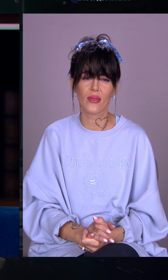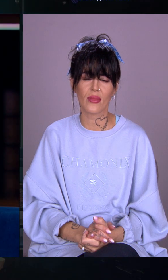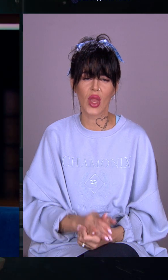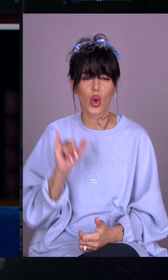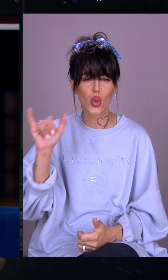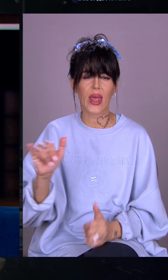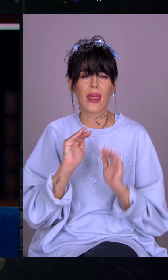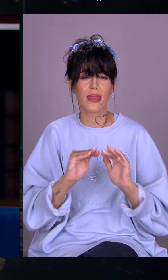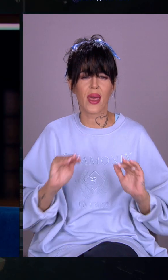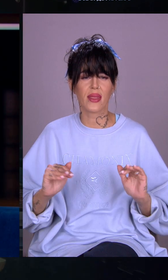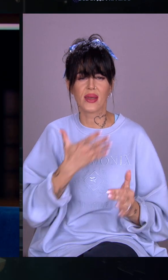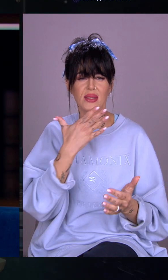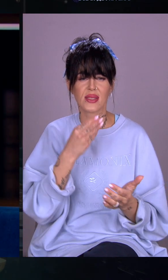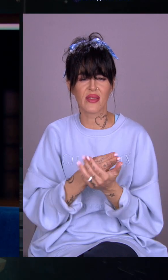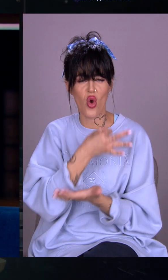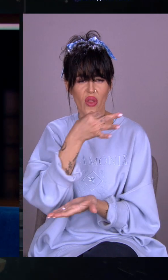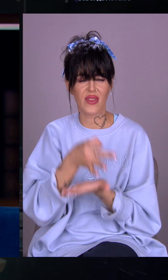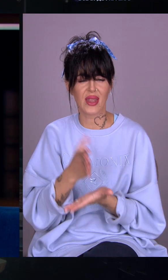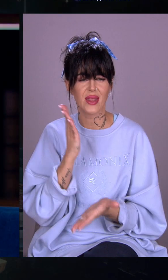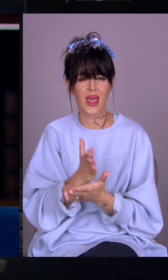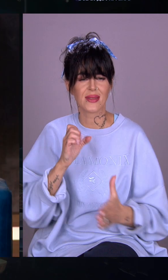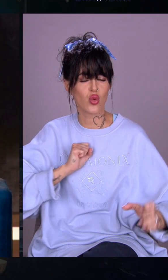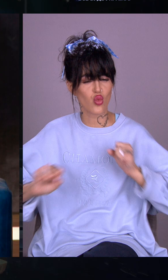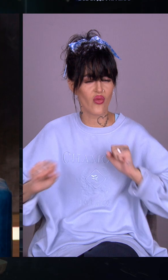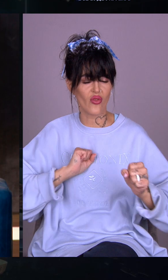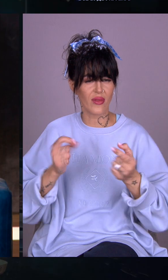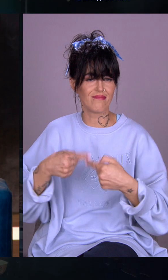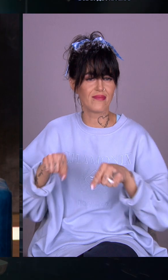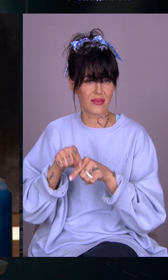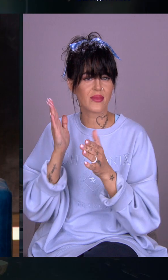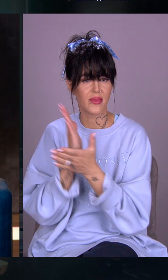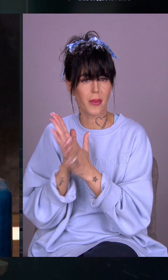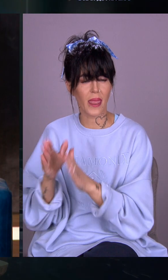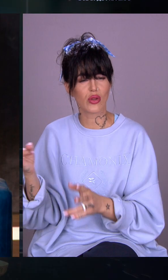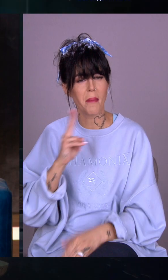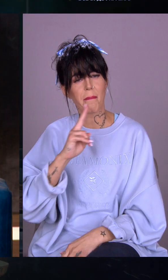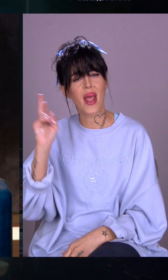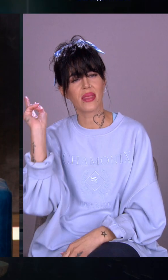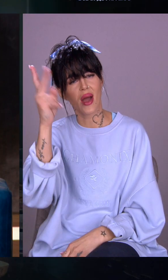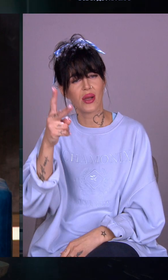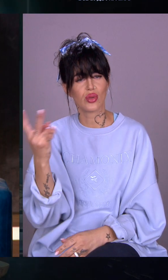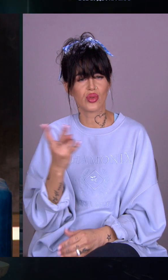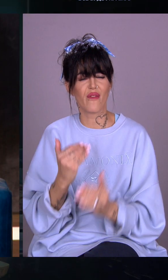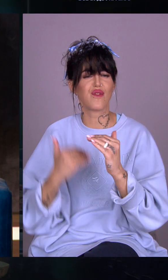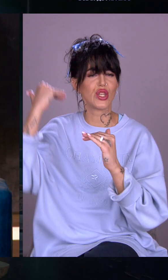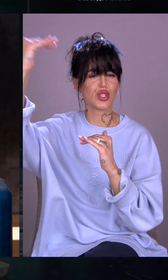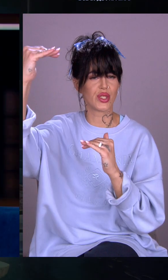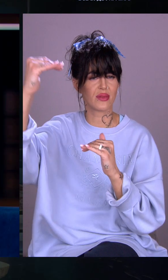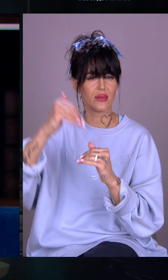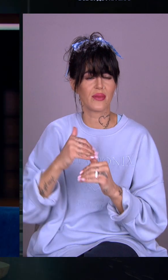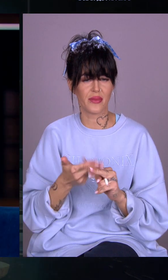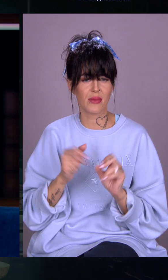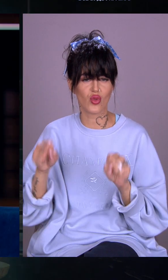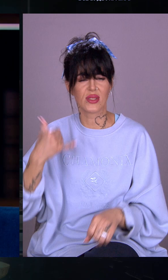свій уповноважений. Як Блэкджек і... Да, в них насправді, оце треба їм сказати, що в них насправді є свій уповноважений, до кого вони навіть